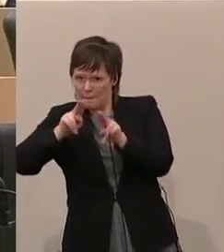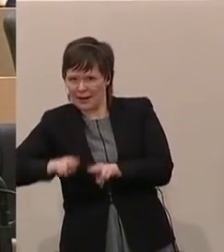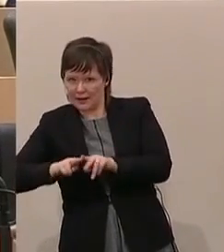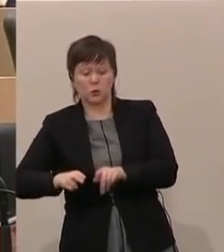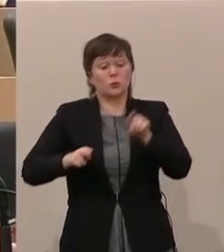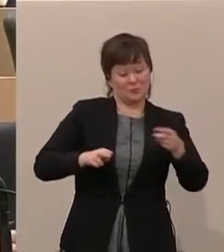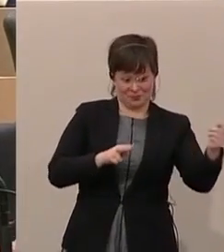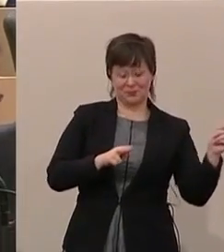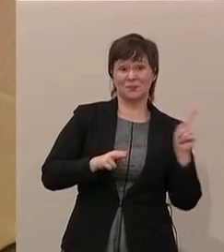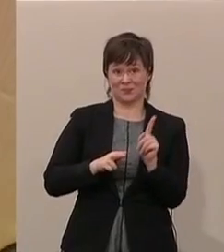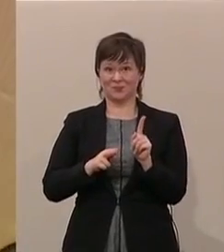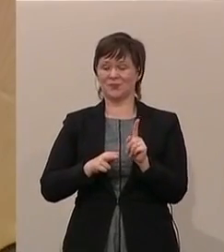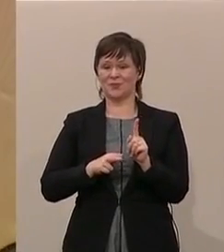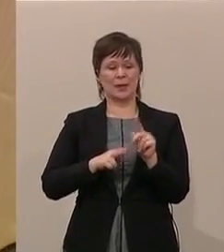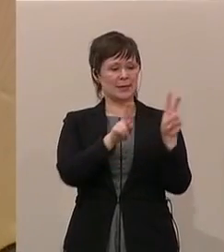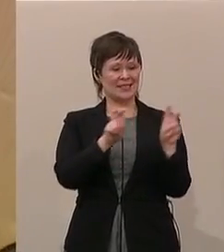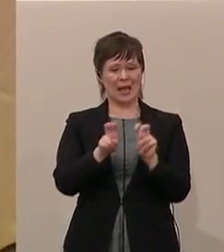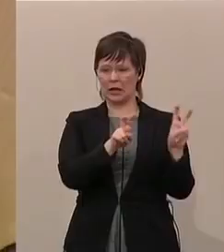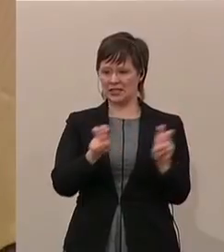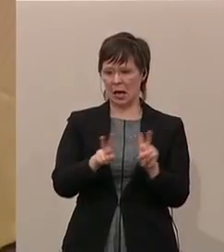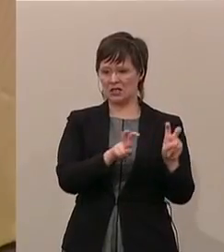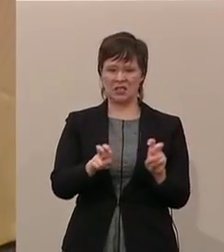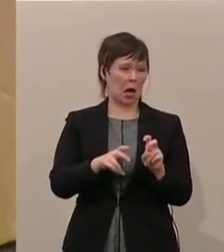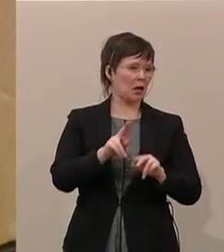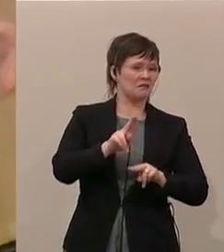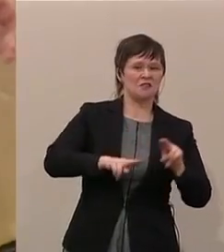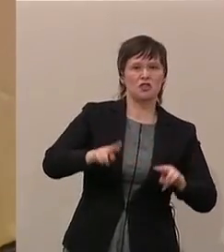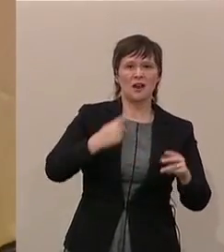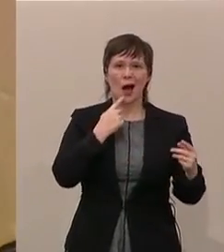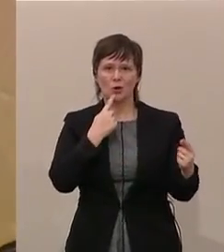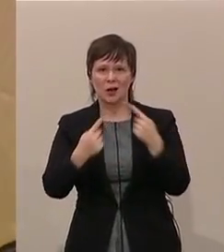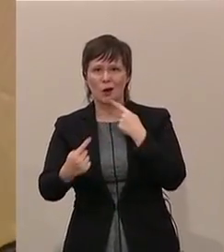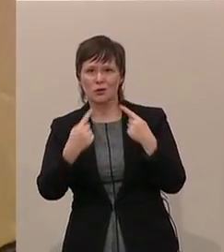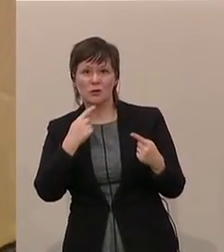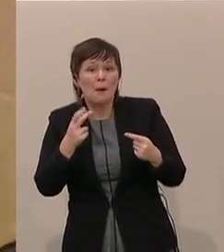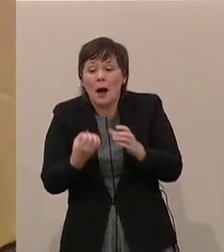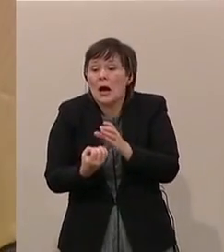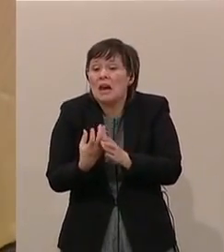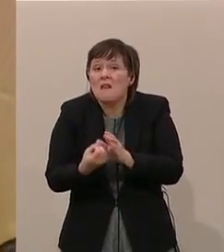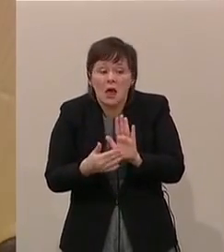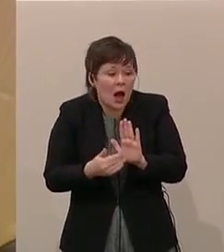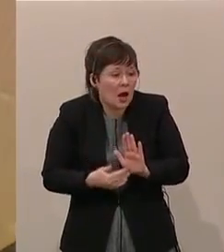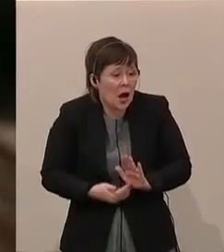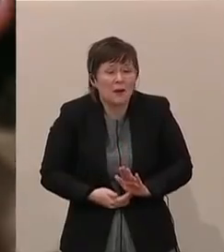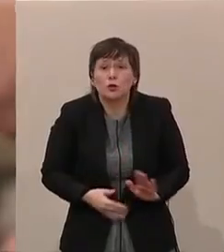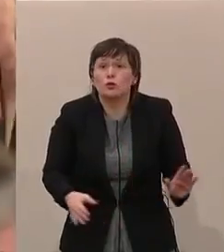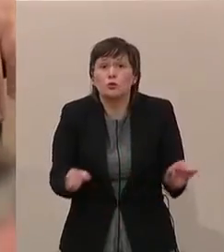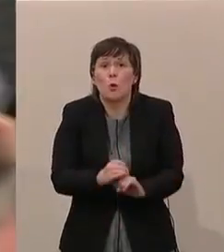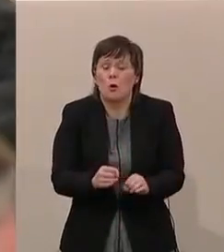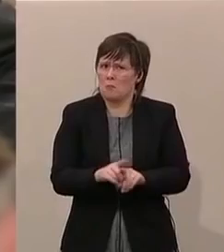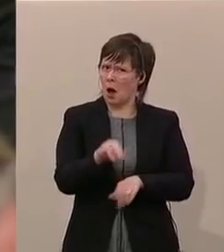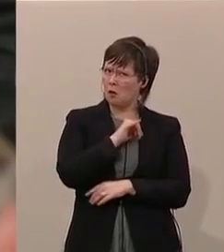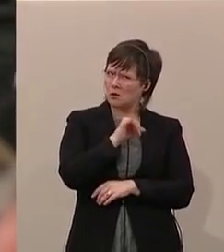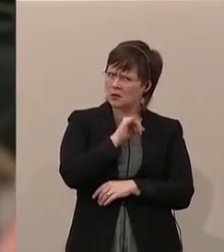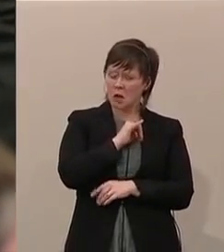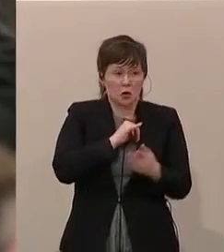raus, zitiert alle möglichen Leute und Aussagen, macht aber keine Quellenangabe. Auch sehr interessant. Ja, weiß kein Mensch, wovon